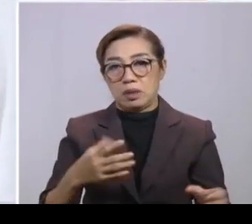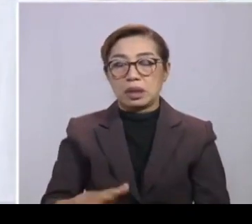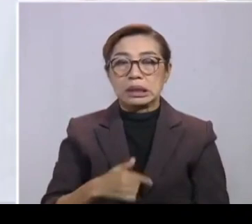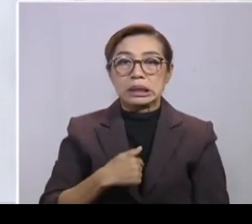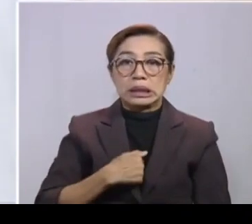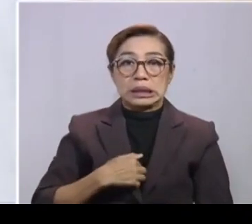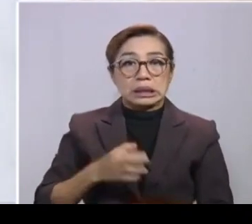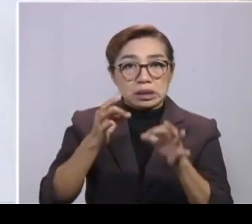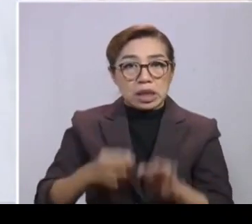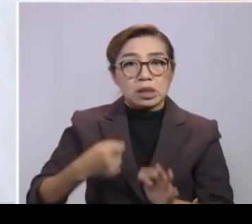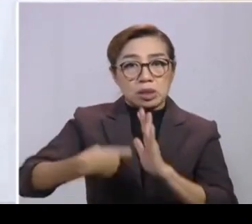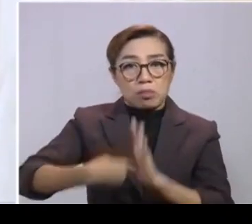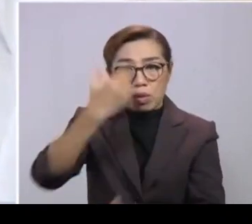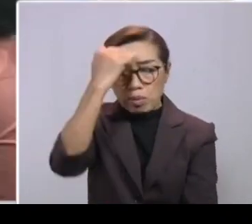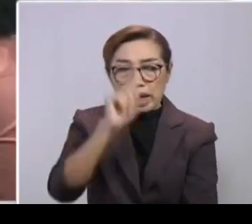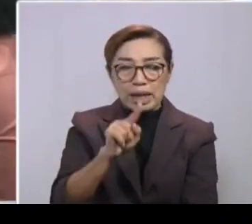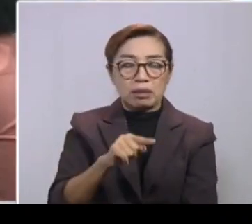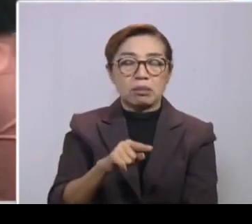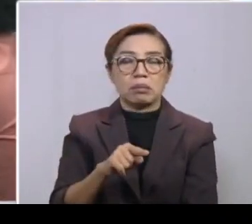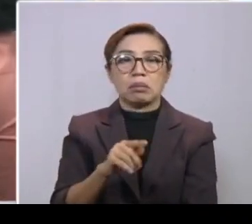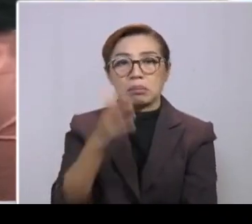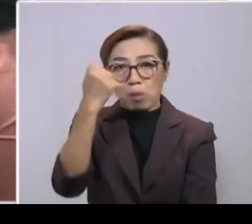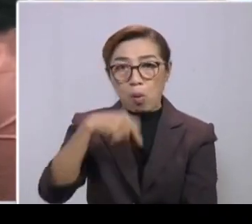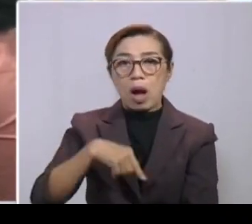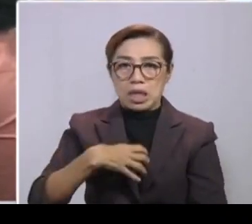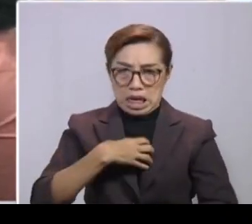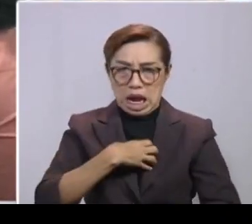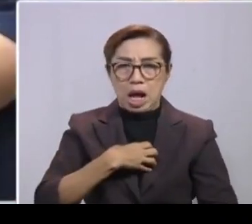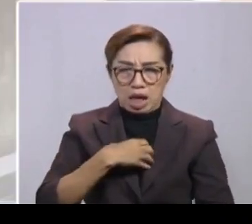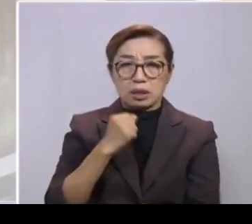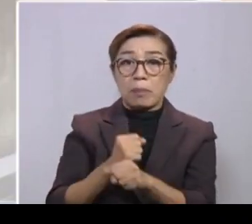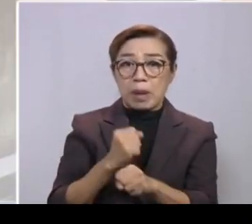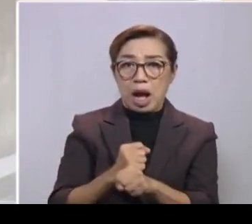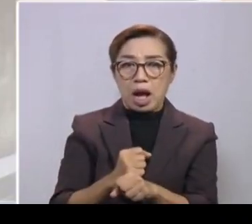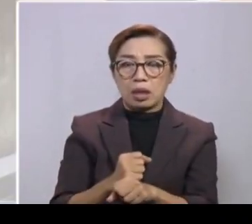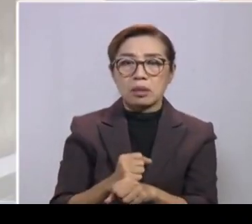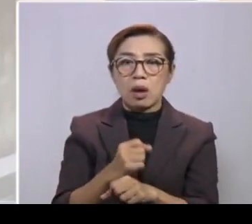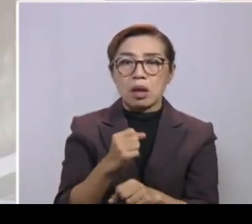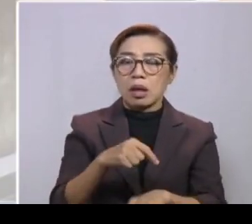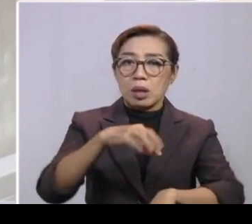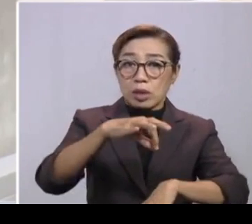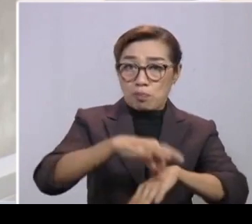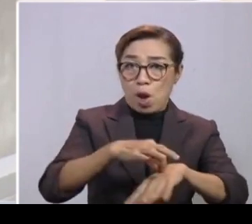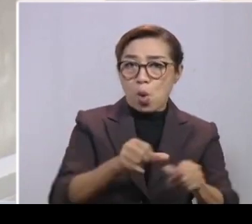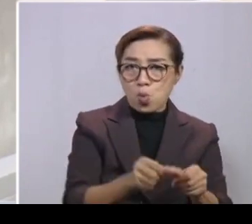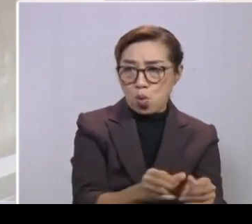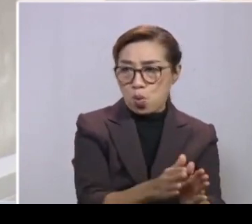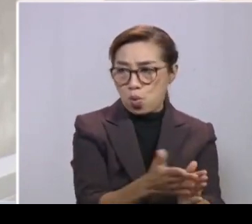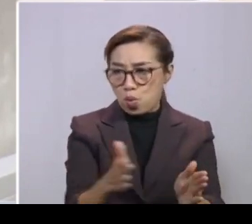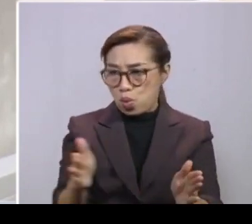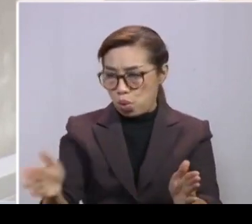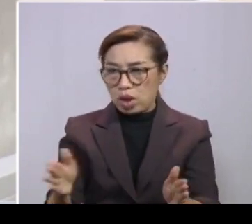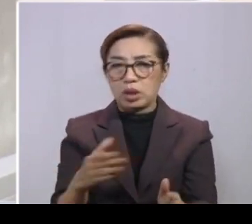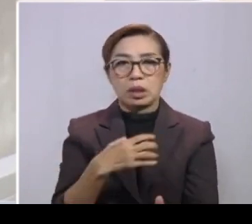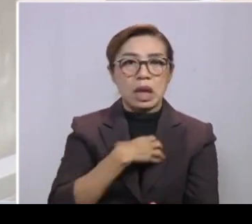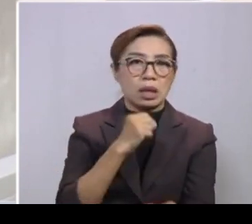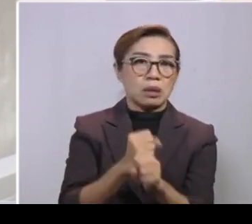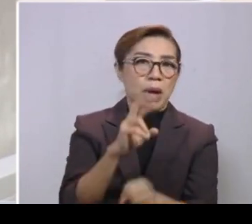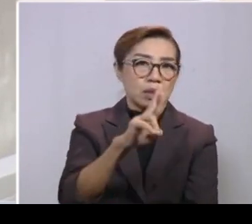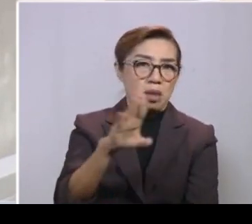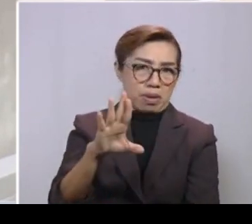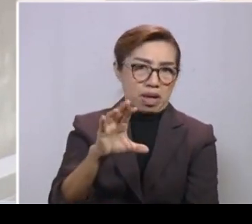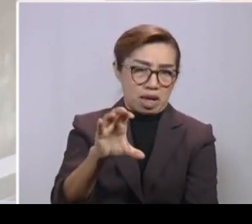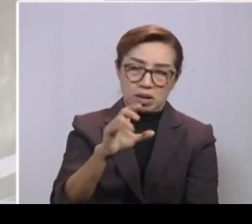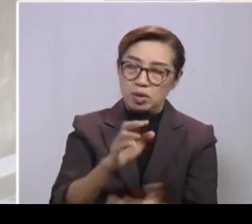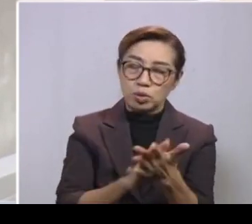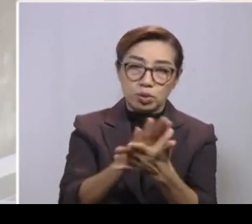ตัดสินใจครั้งนี้นะคะก็คือต้องใช้วาระที่เหลือของสภาในการขับเคลื่อนนโยบายเพื่อยกระดับการทำงานของสภาผู้แทนราษฎร